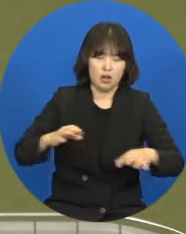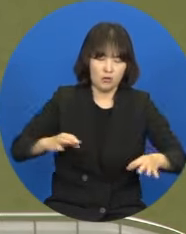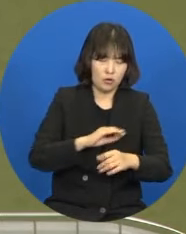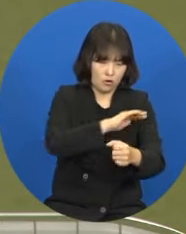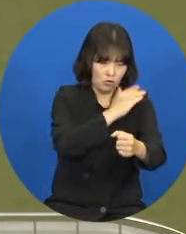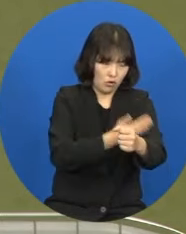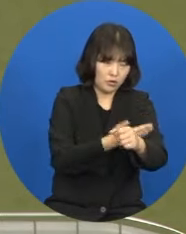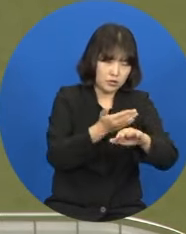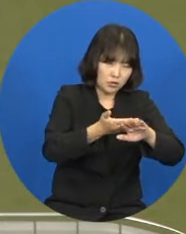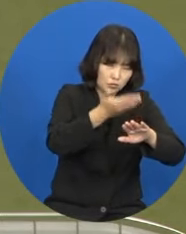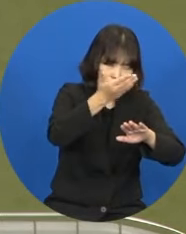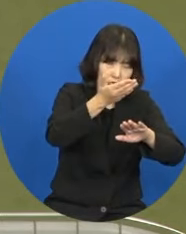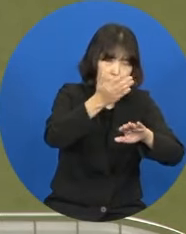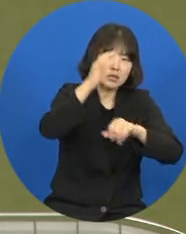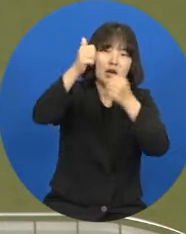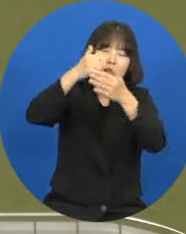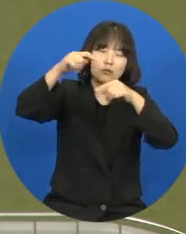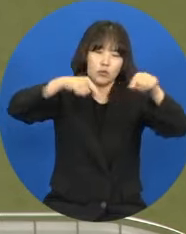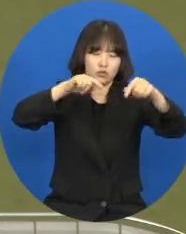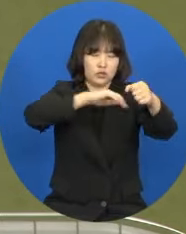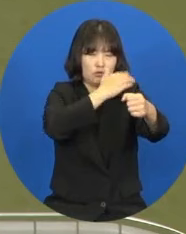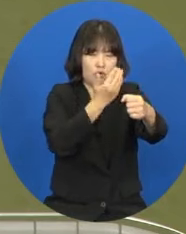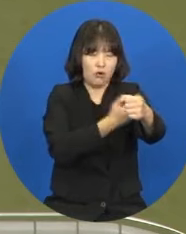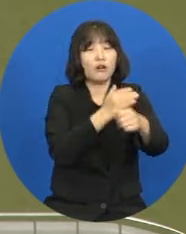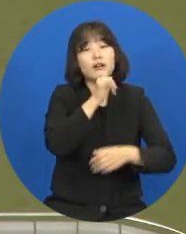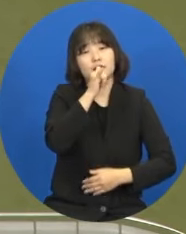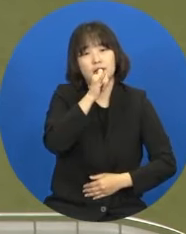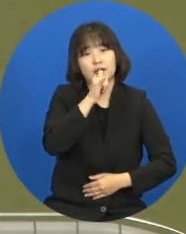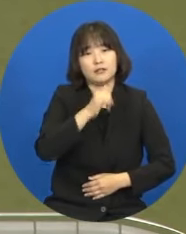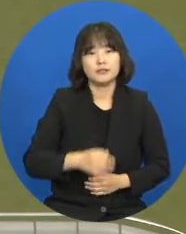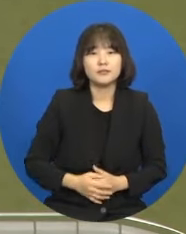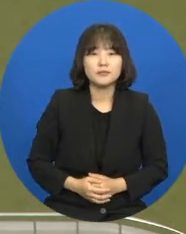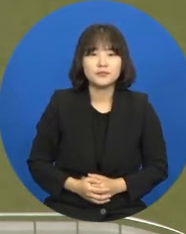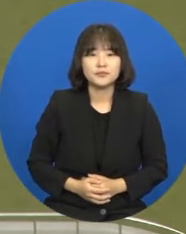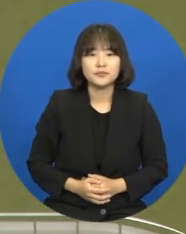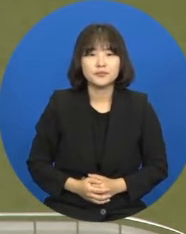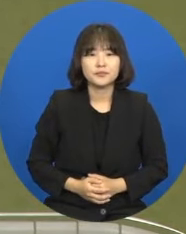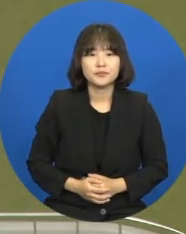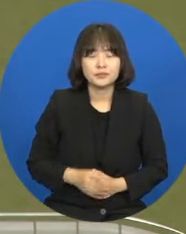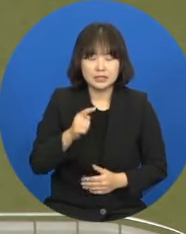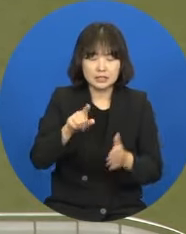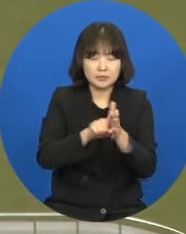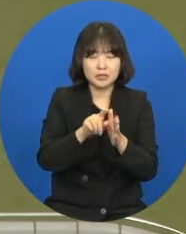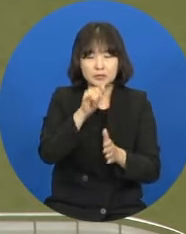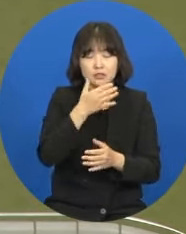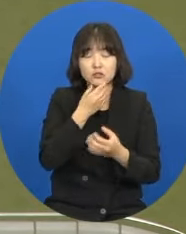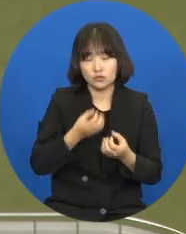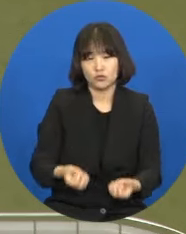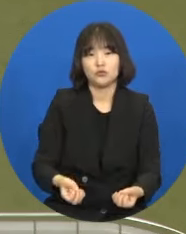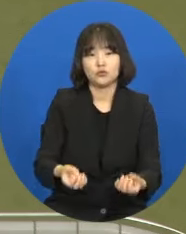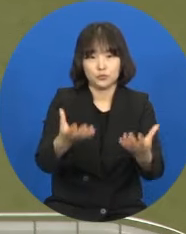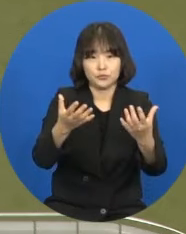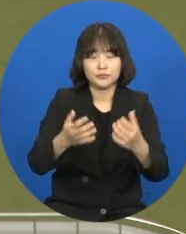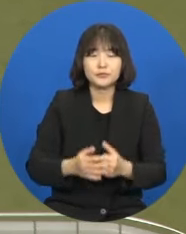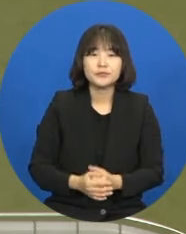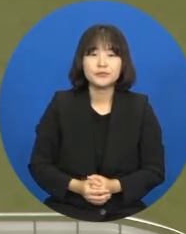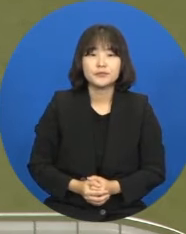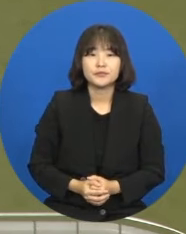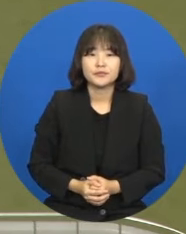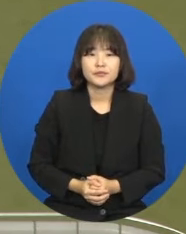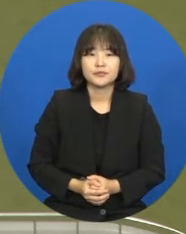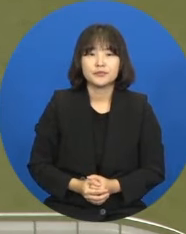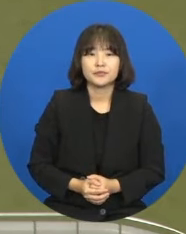하나님의 통치의 권세가 강력한 권세가 있다는 것입니다 여러분들에게 이런 믿음이 있게 되기를 축복합니다 아멘